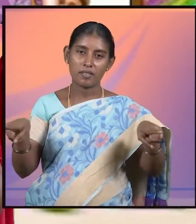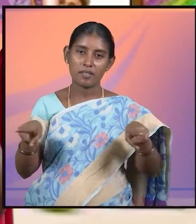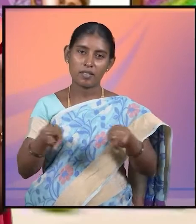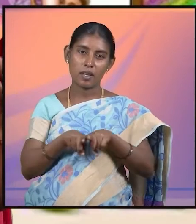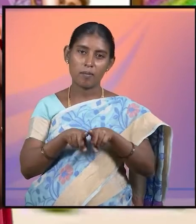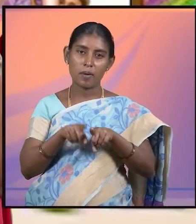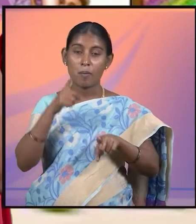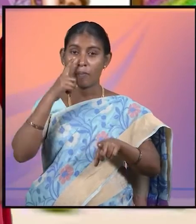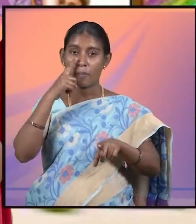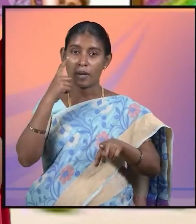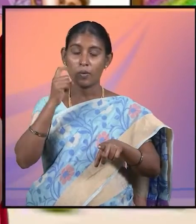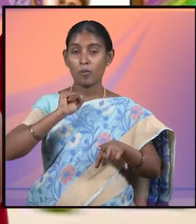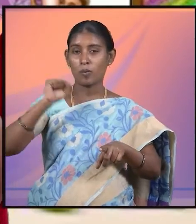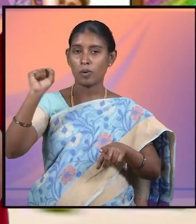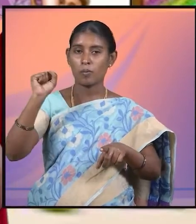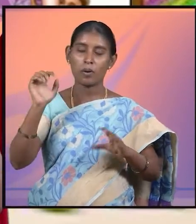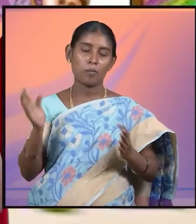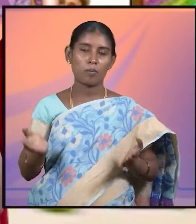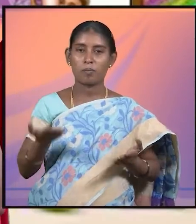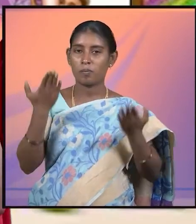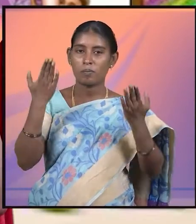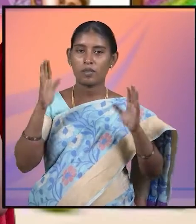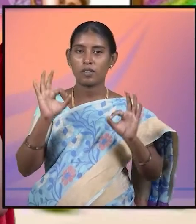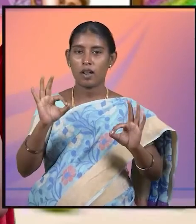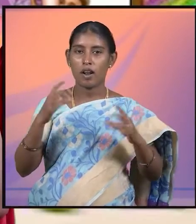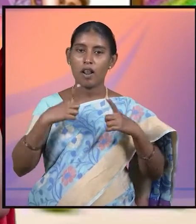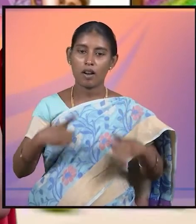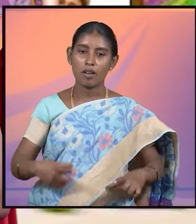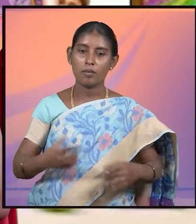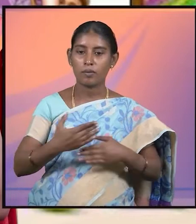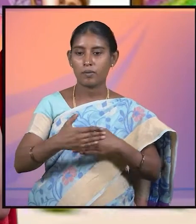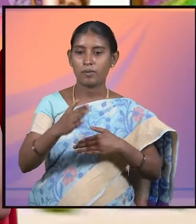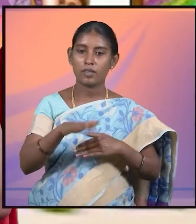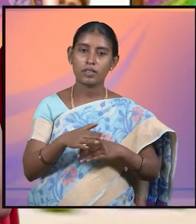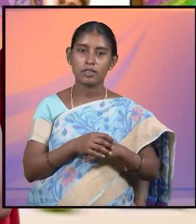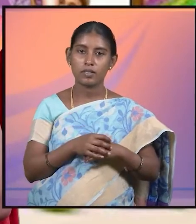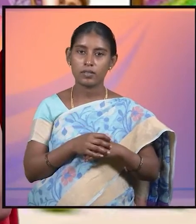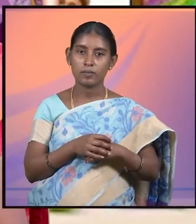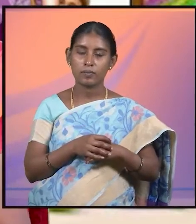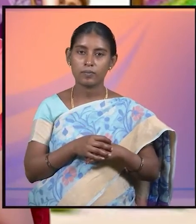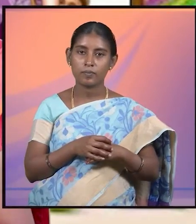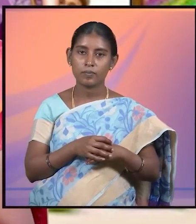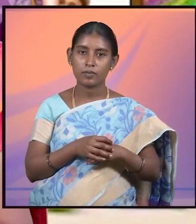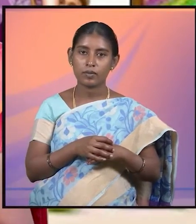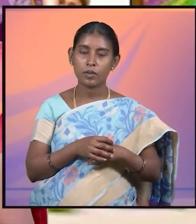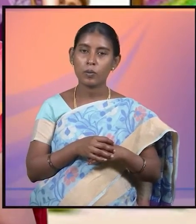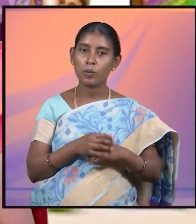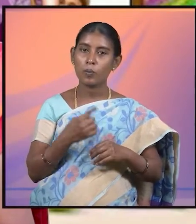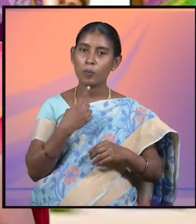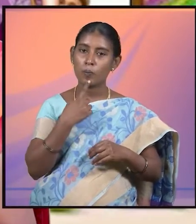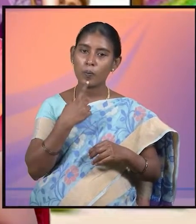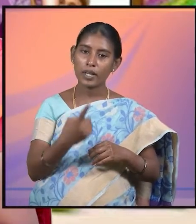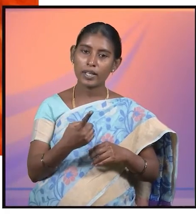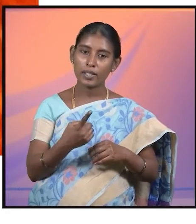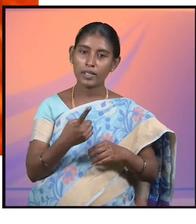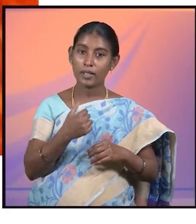சிறந்து பெண்ணுரிமை போற்றி வாழ்ந்தார்கள் என்று பேரறிஞர் திருவிக்கா கூறுகிறார். உபநிடத